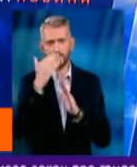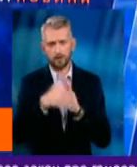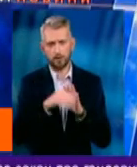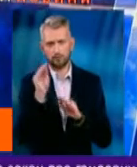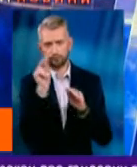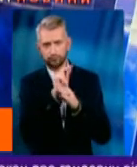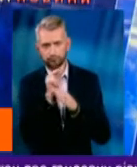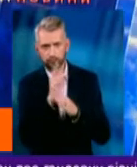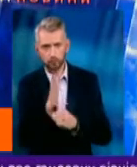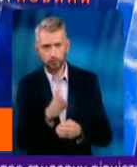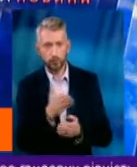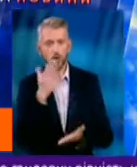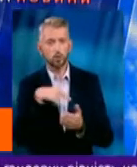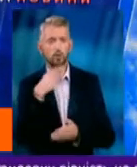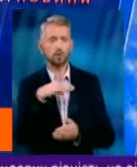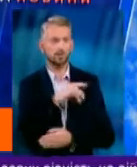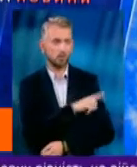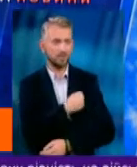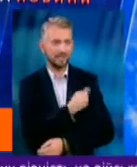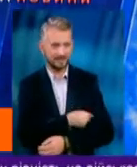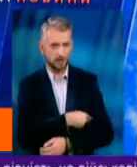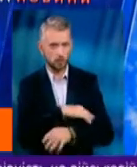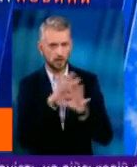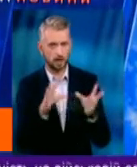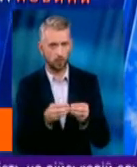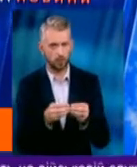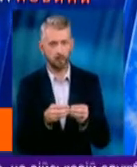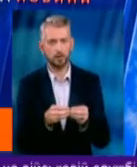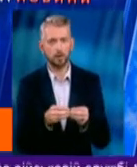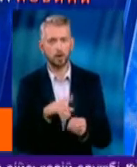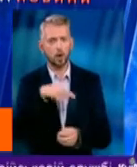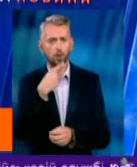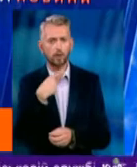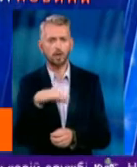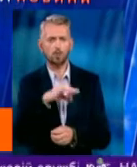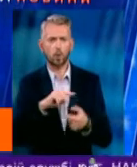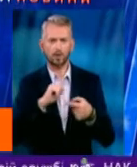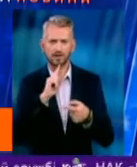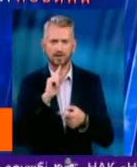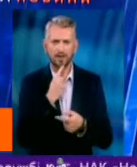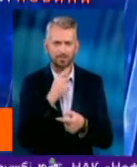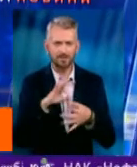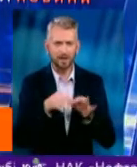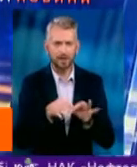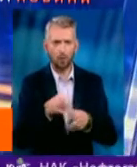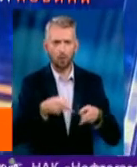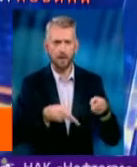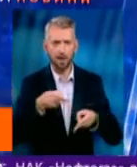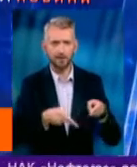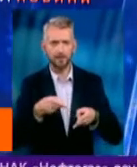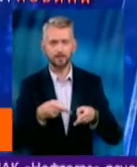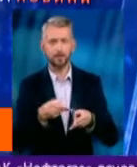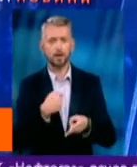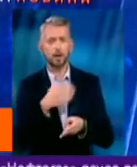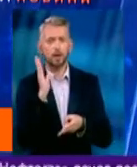Але якщо говорити про медицину загалом, от там говорили про складні операції, я